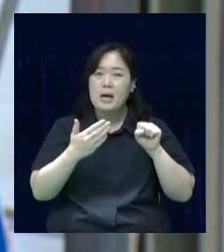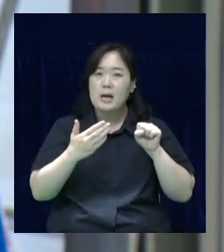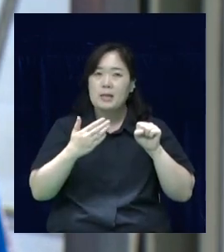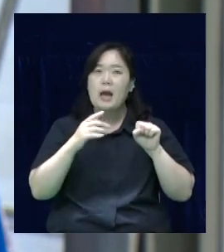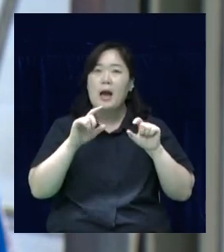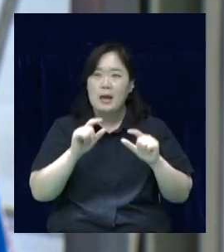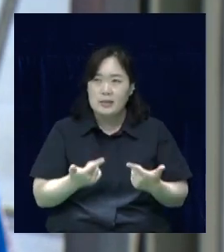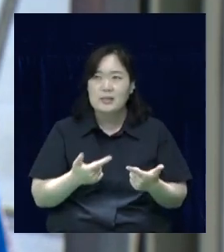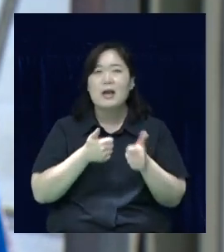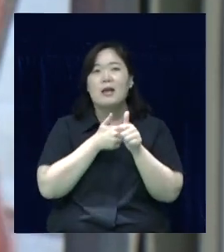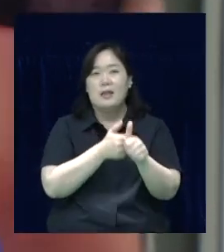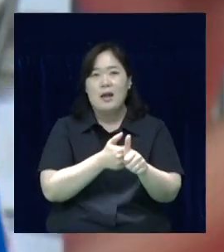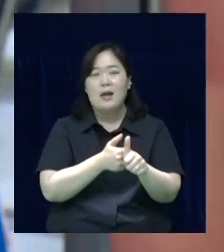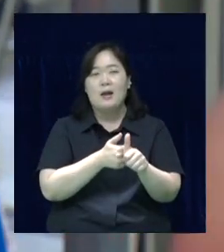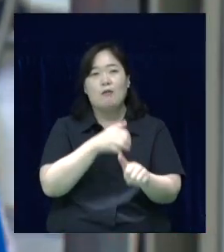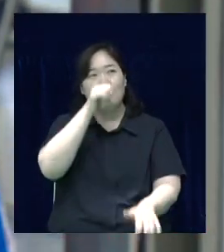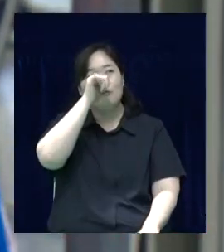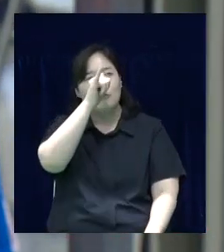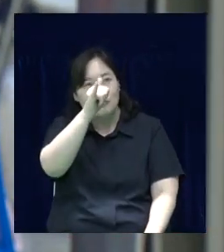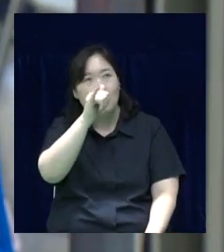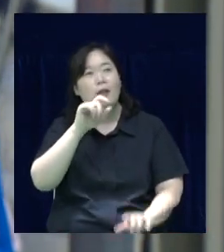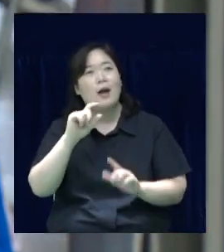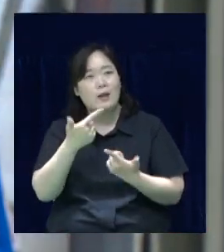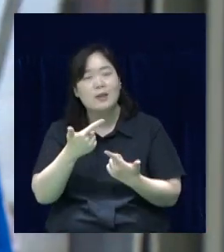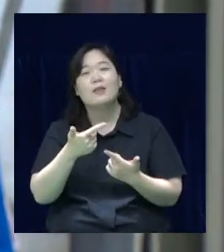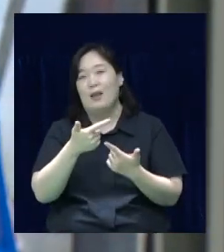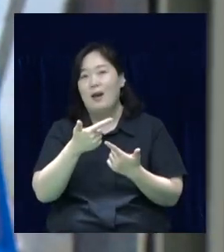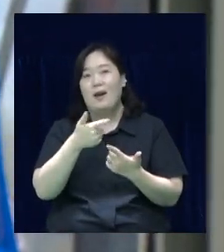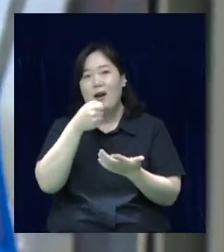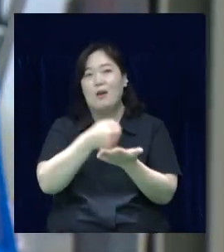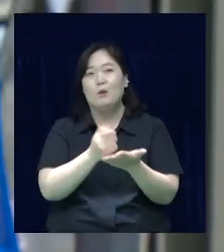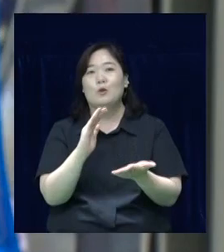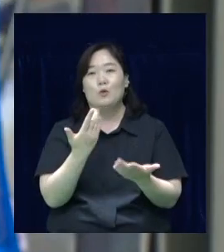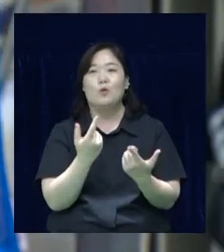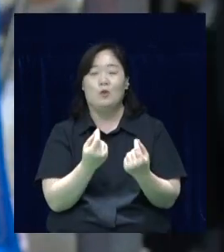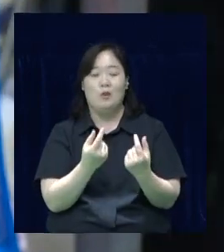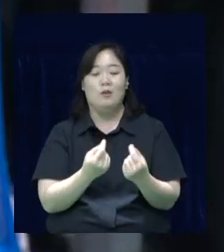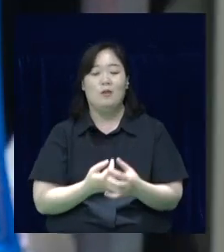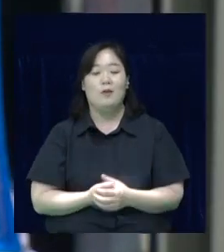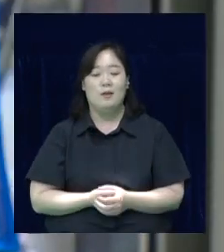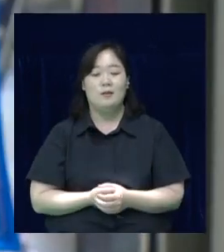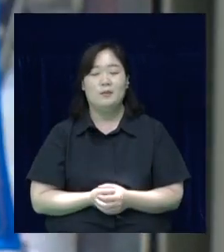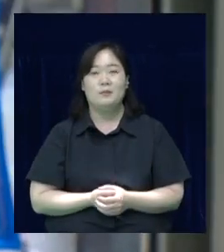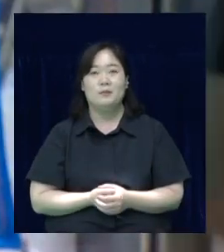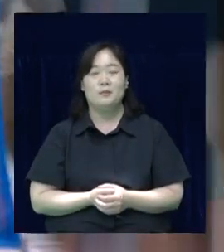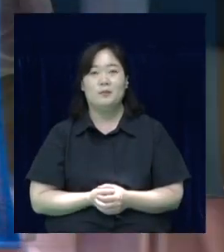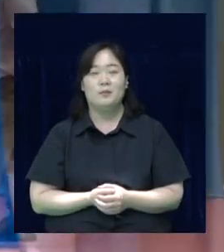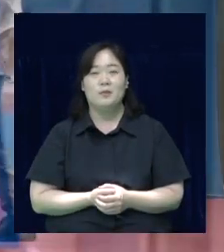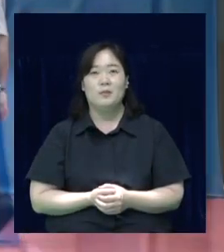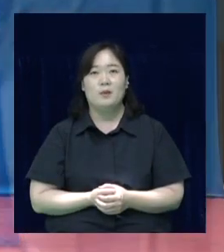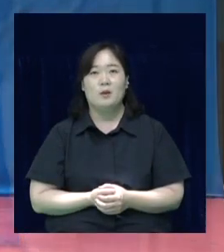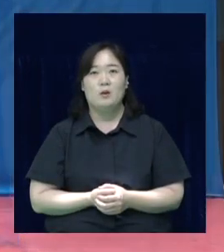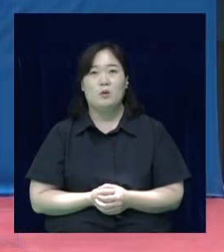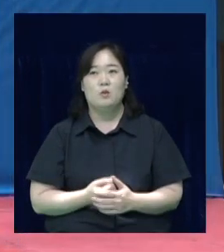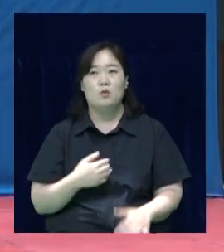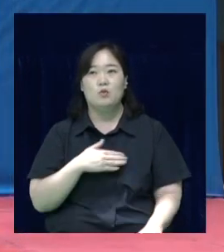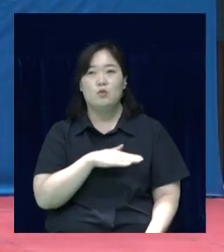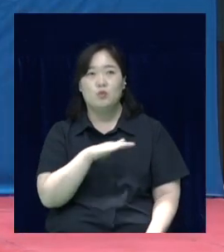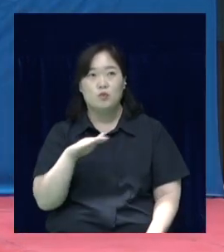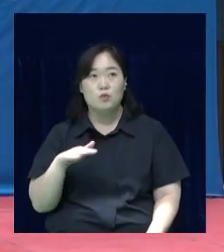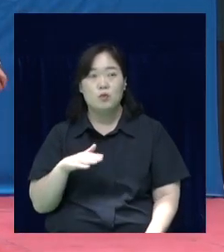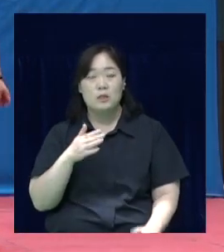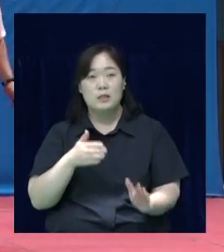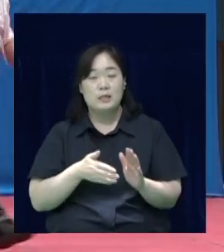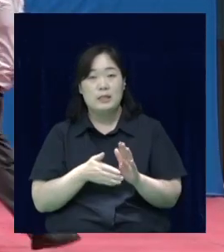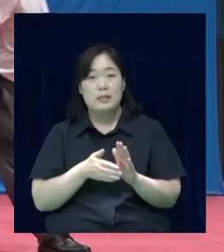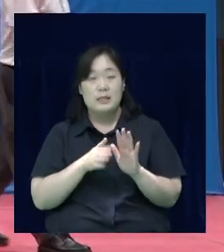아니면 조금 보통의 선수냐 이렇게 기준이 되는 어떤 가름의 어떤 수치가 되지 않나 이렇게 생각되십니다. 그래도 우리 오늘